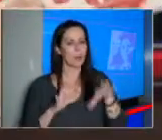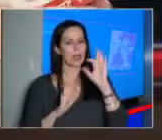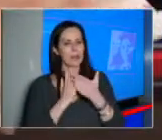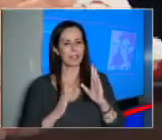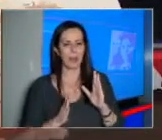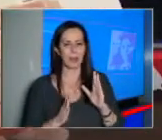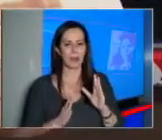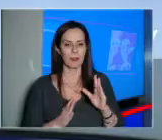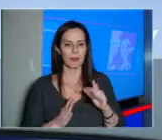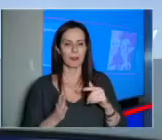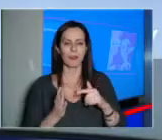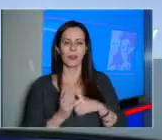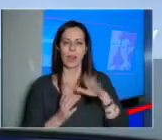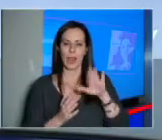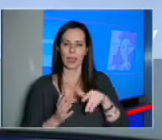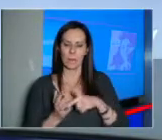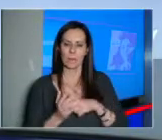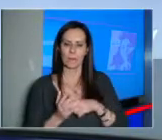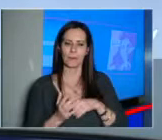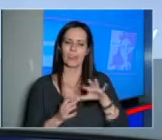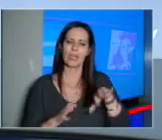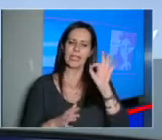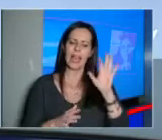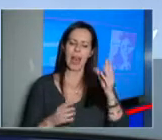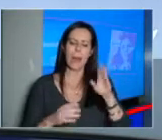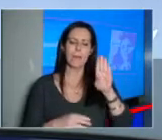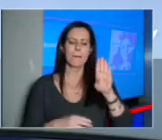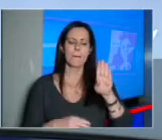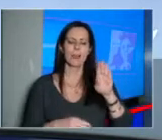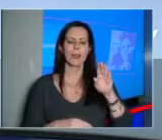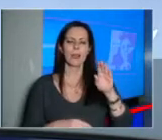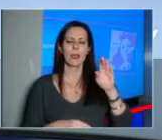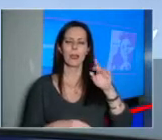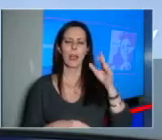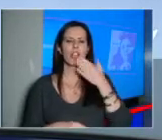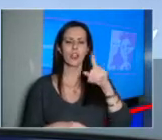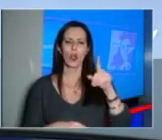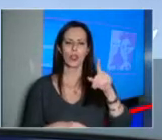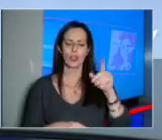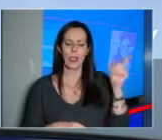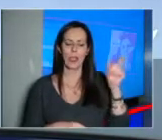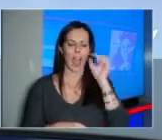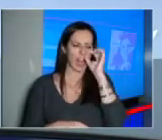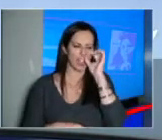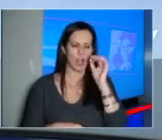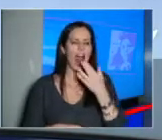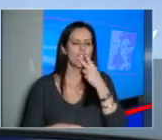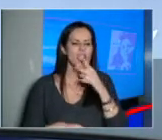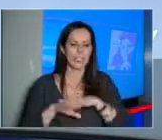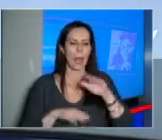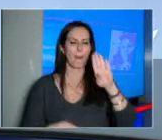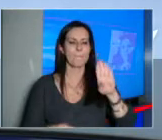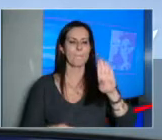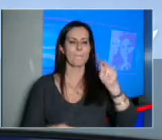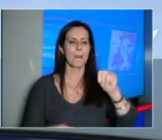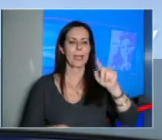בספרים. בנגזי ברגן בלזן של יוסי סוכרי, גילה לי משהו על יהדות בנגזי. הספר הזה מגלה